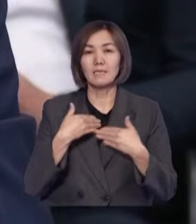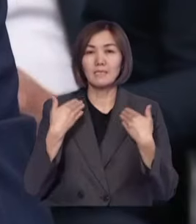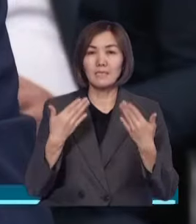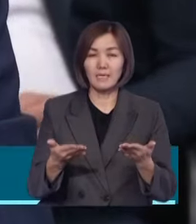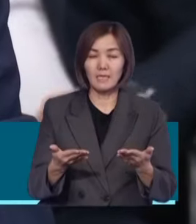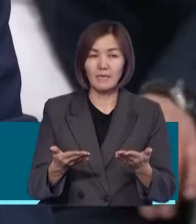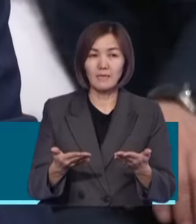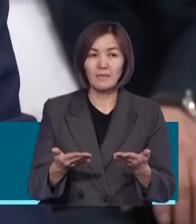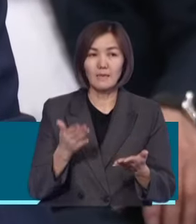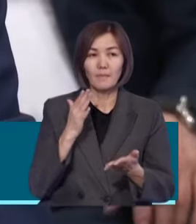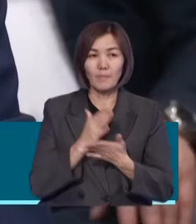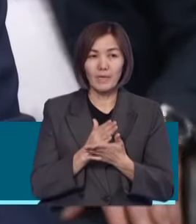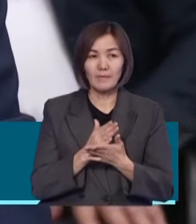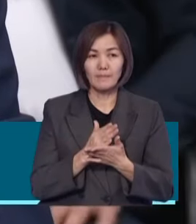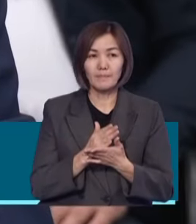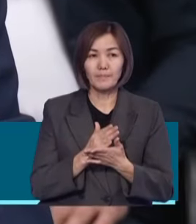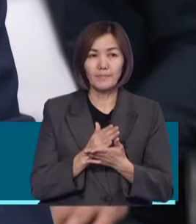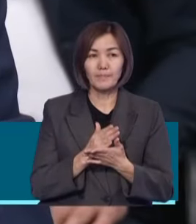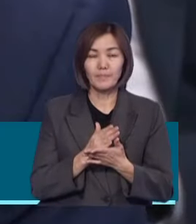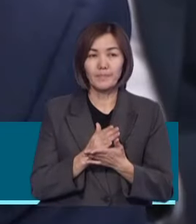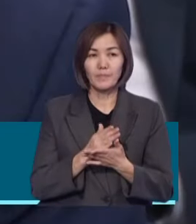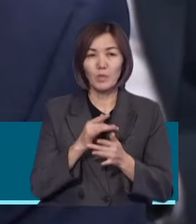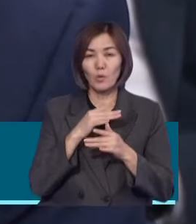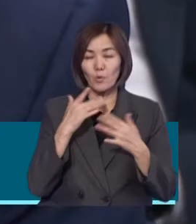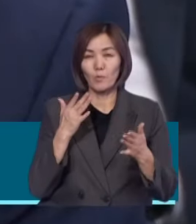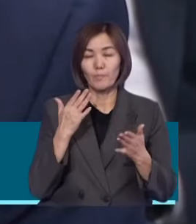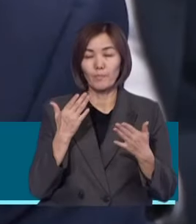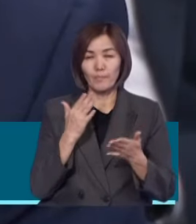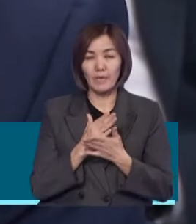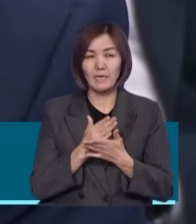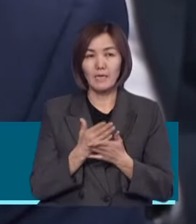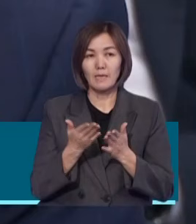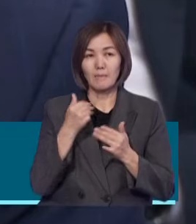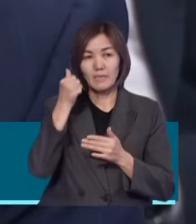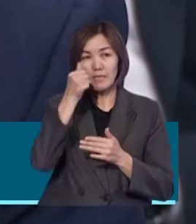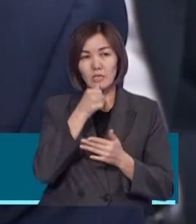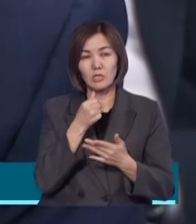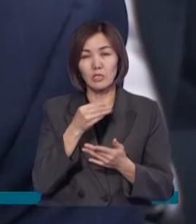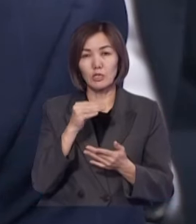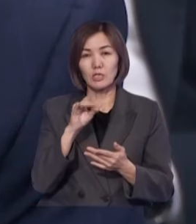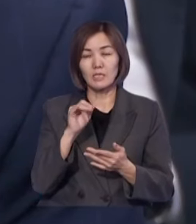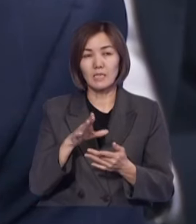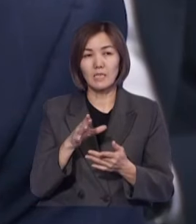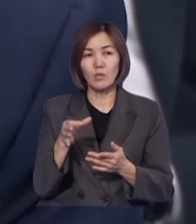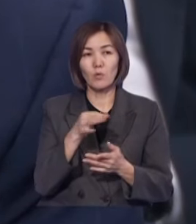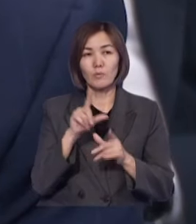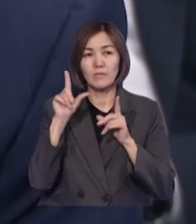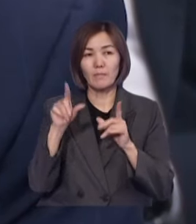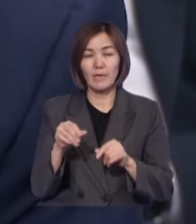ұсынатын, сіздерден үйренетініміз де көп. Былтыр Іле-Қазақ облысына барып, біз туризмнің